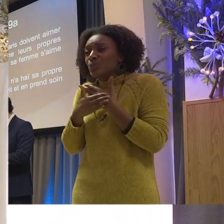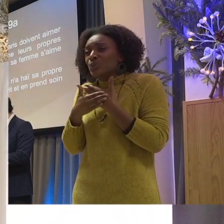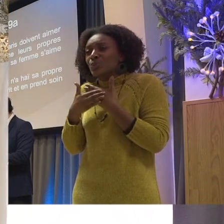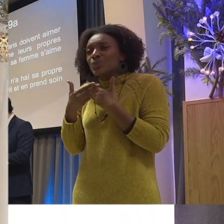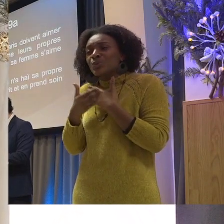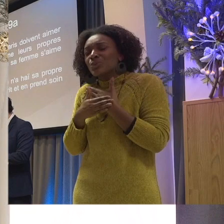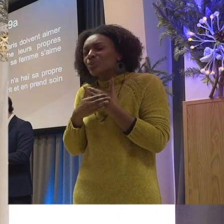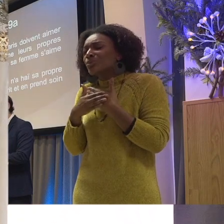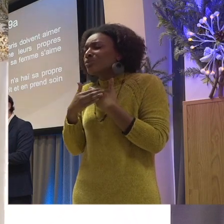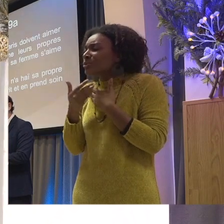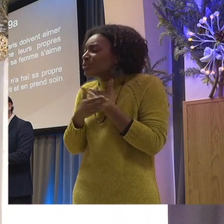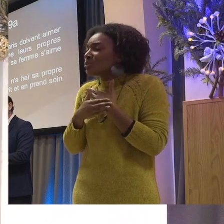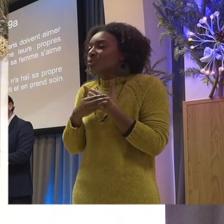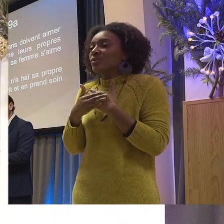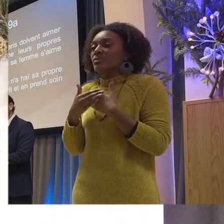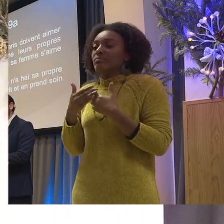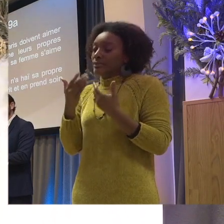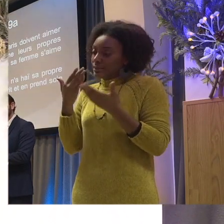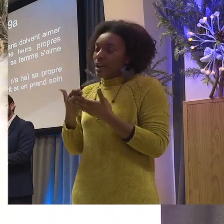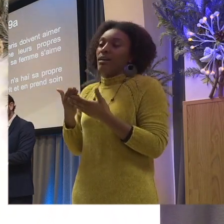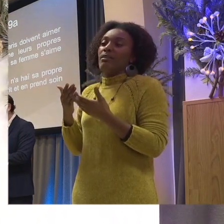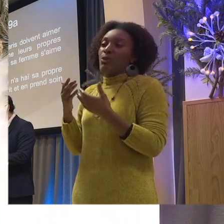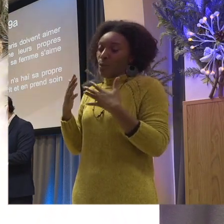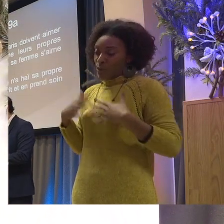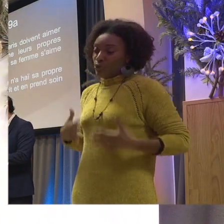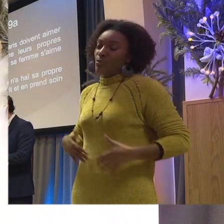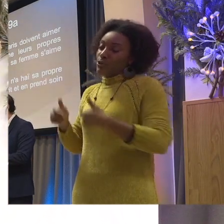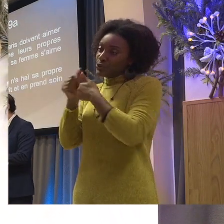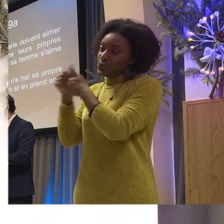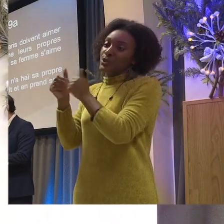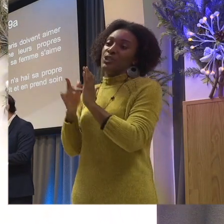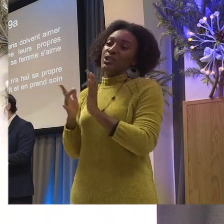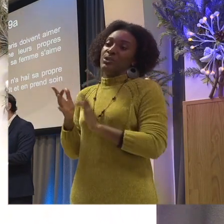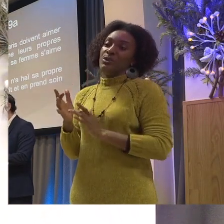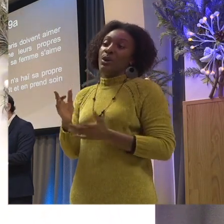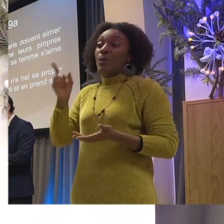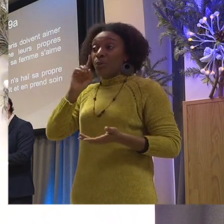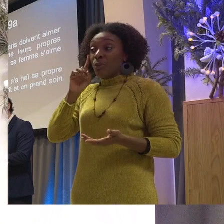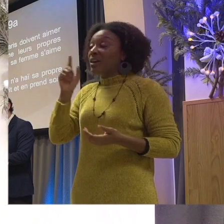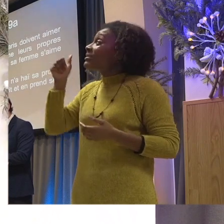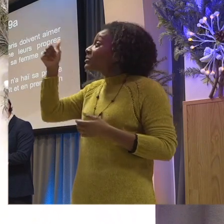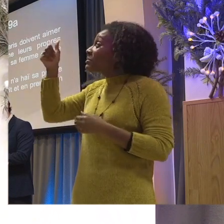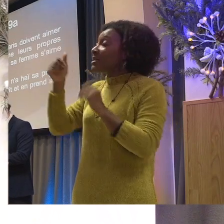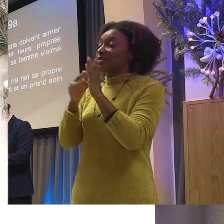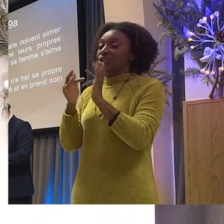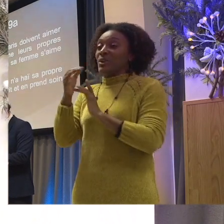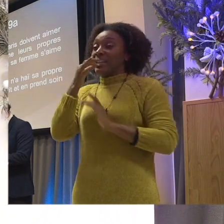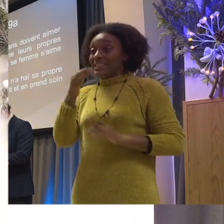qui est tendre fait l'œuvre de Jésus-Christ. Parce que Jésus-Christ a dit de lui-même qu'il était doux et humble de cœur.